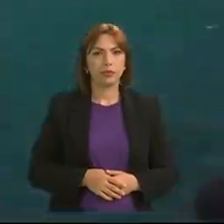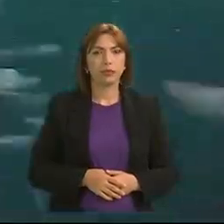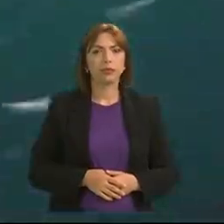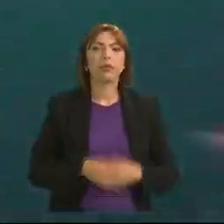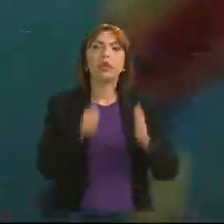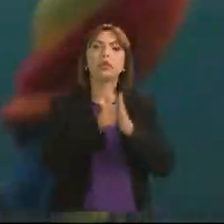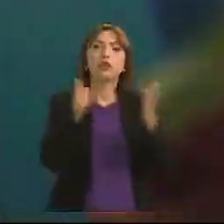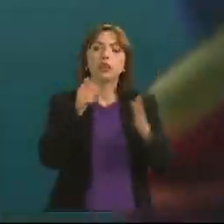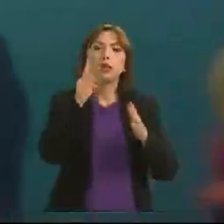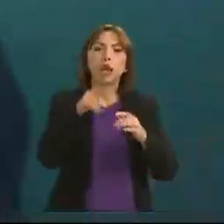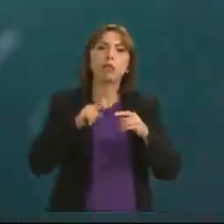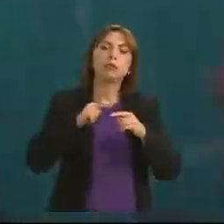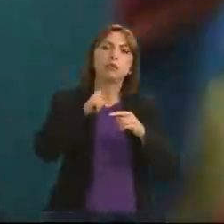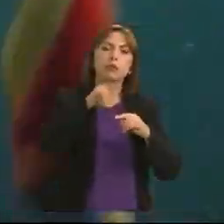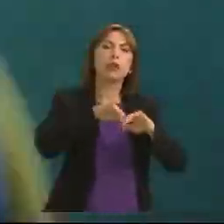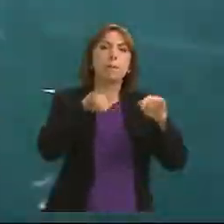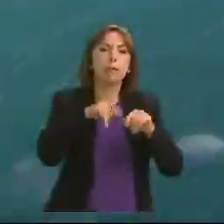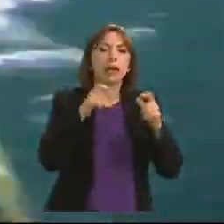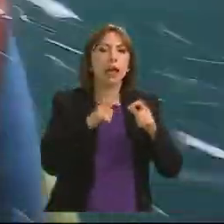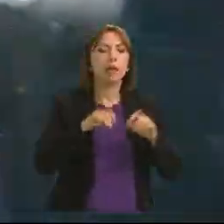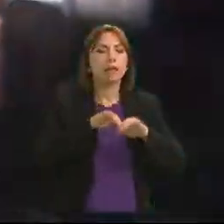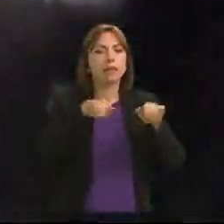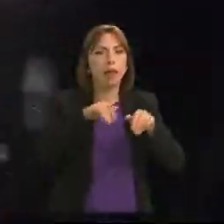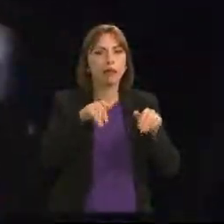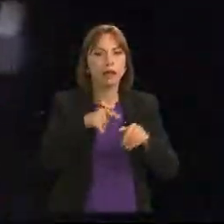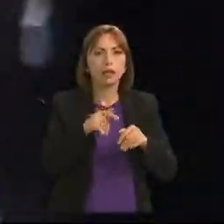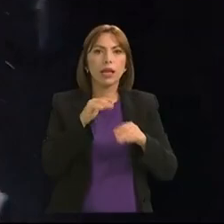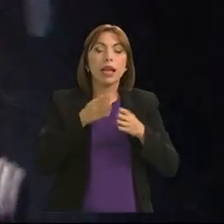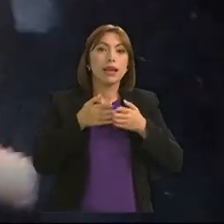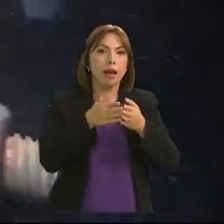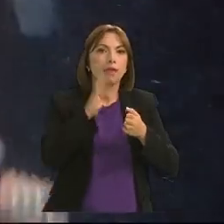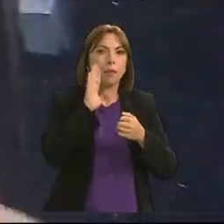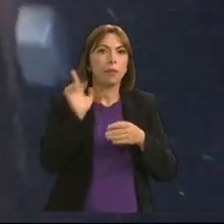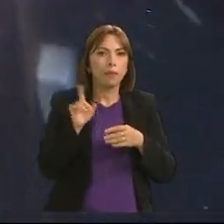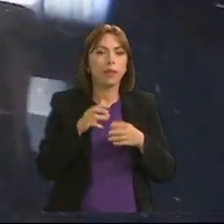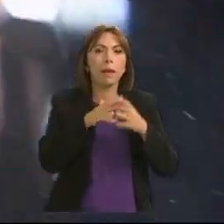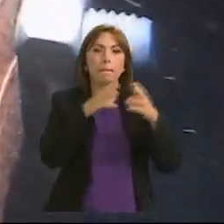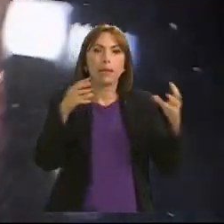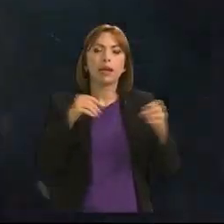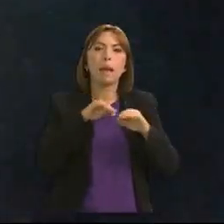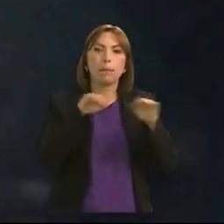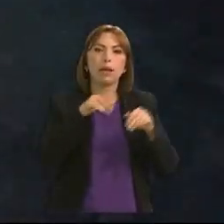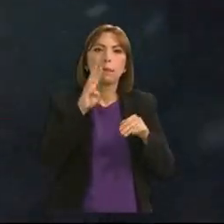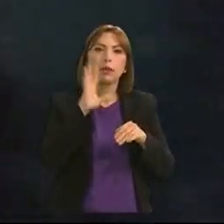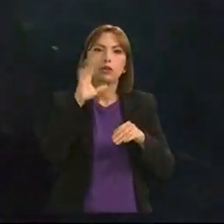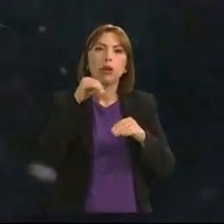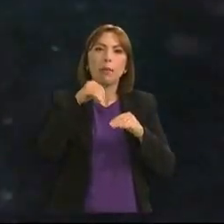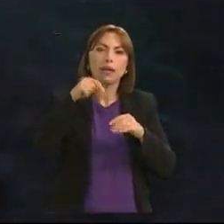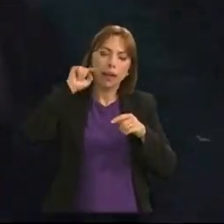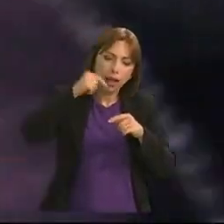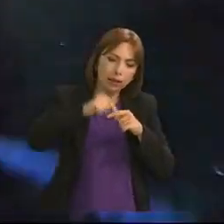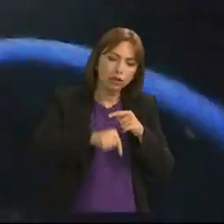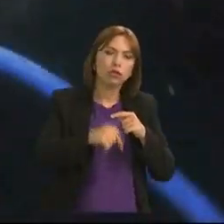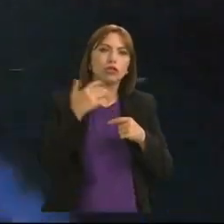La 16 km în largul mării, echipa de scafandri e lansată de pe nava mamă. Mina marină e la 45 de metri adâncime și